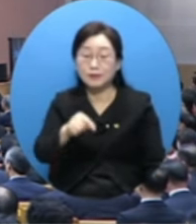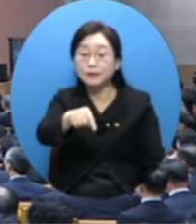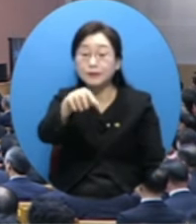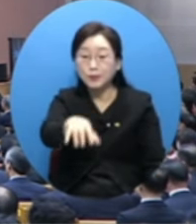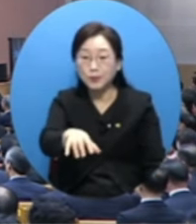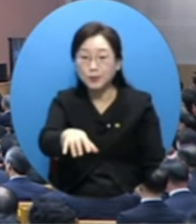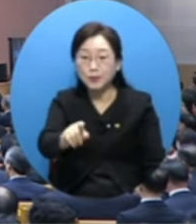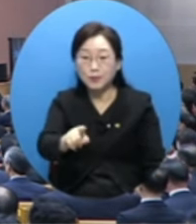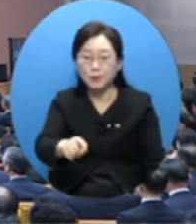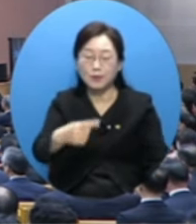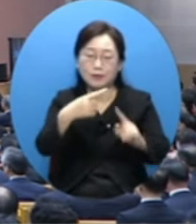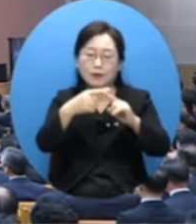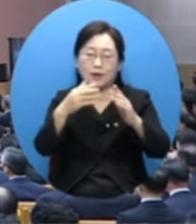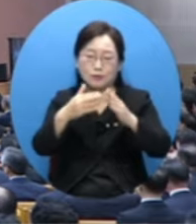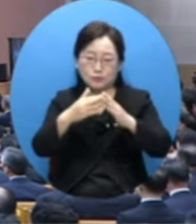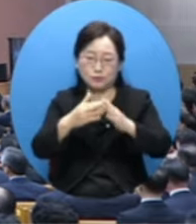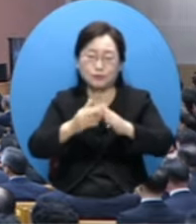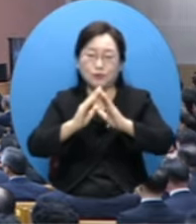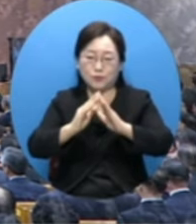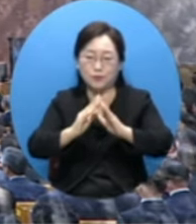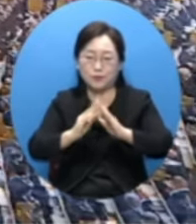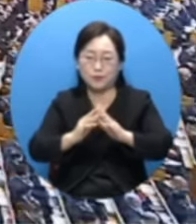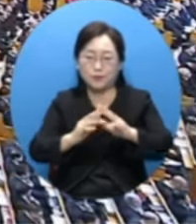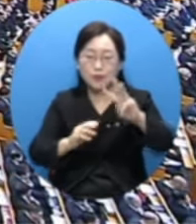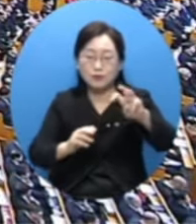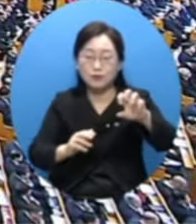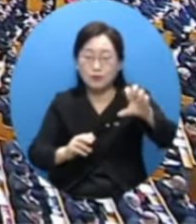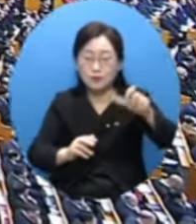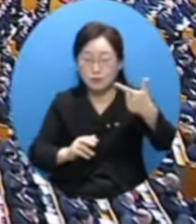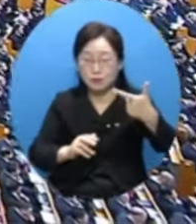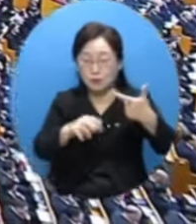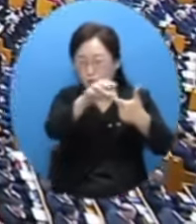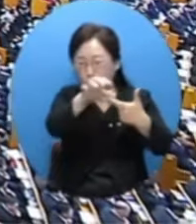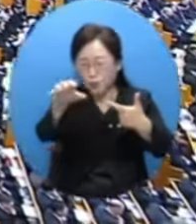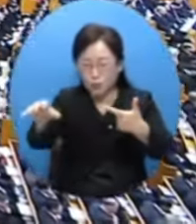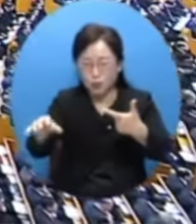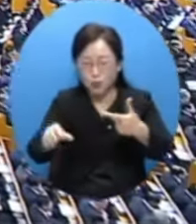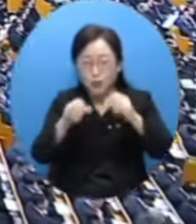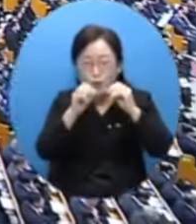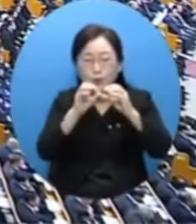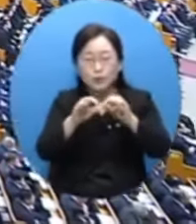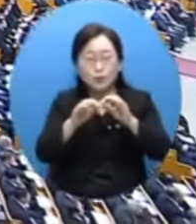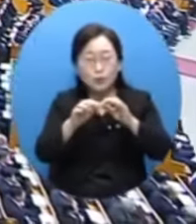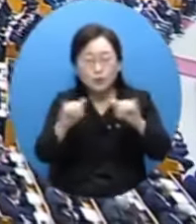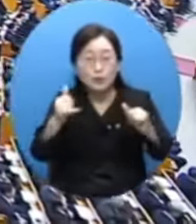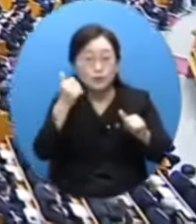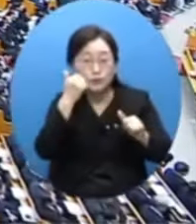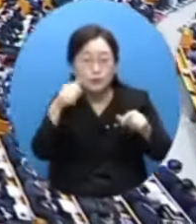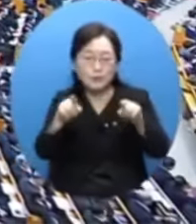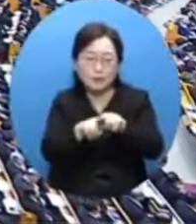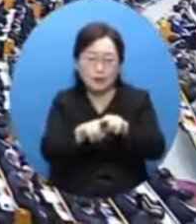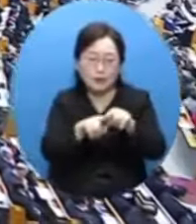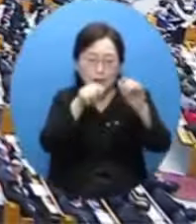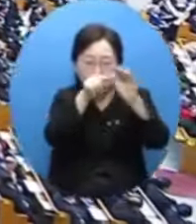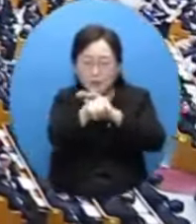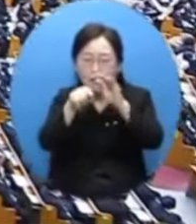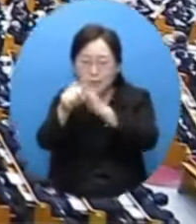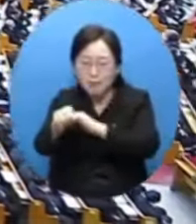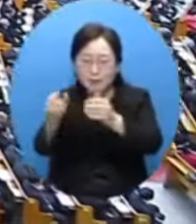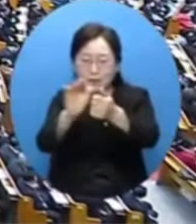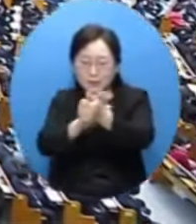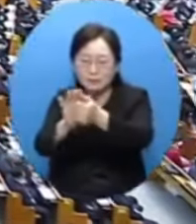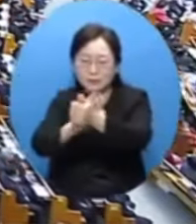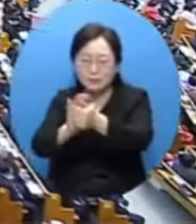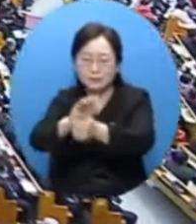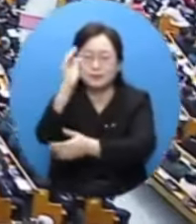통나무 음막교회를 세우고 36개 마을에 전도사 두 명과 함께 순회를 하면서 그들을 돌보며